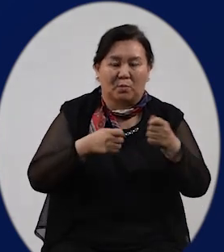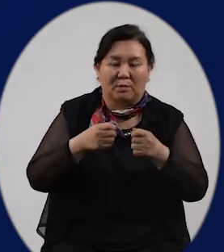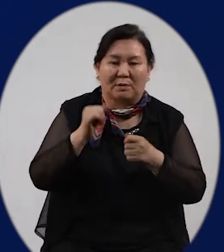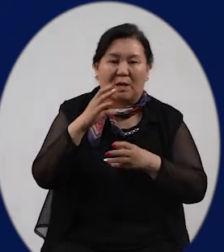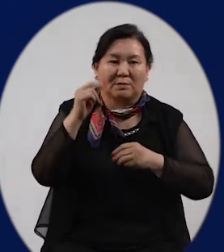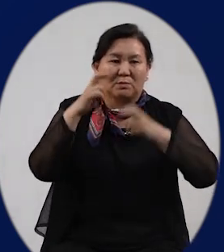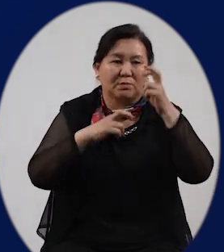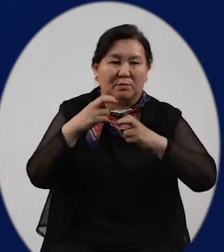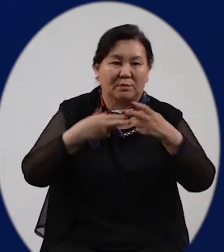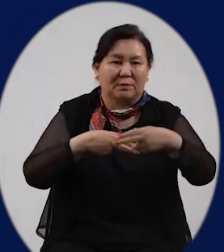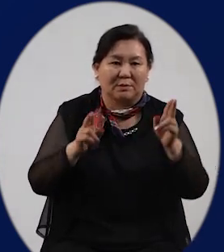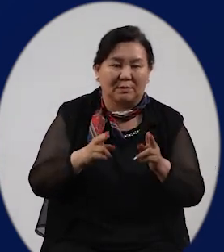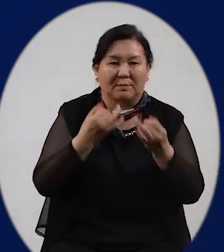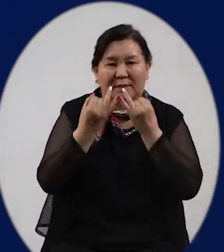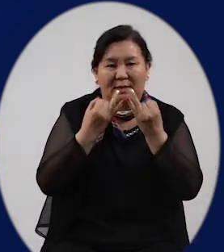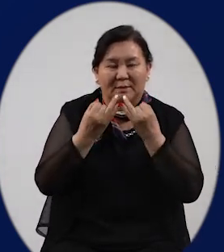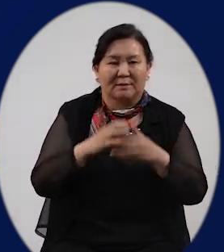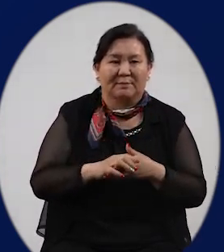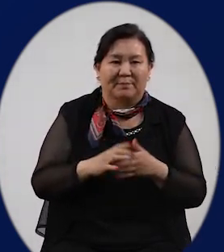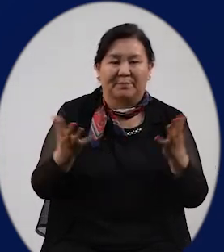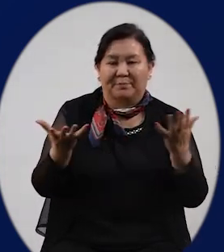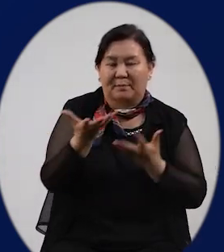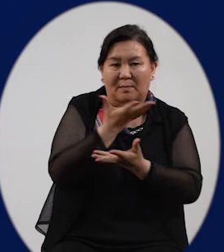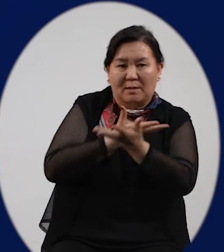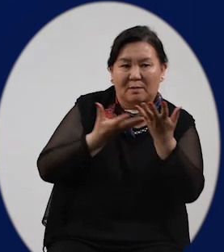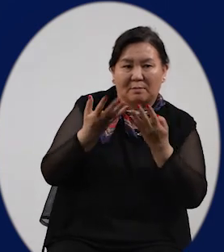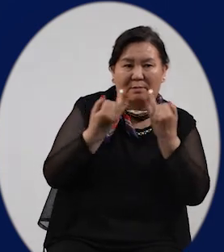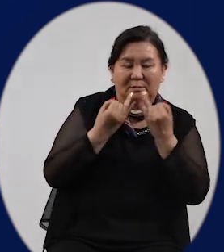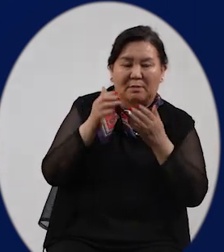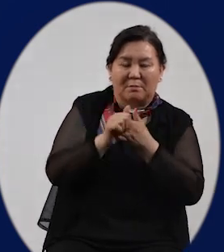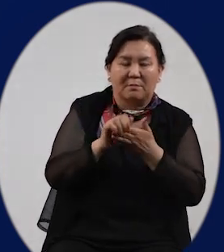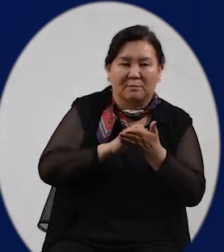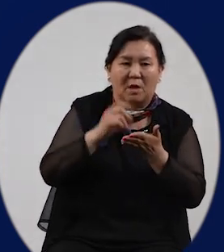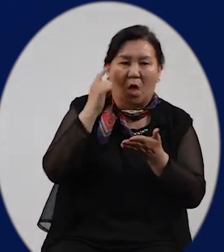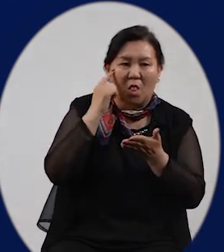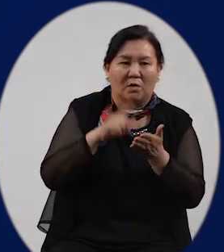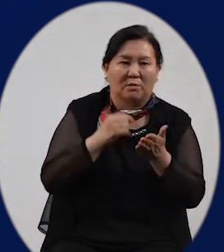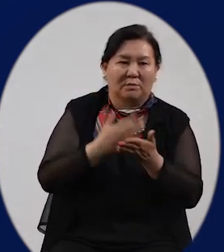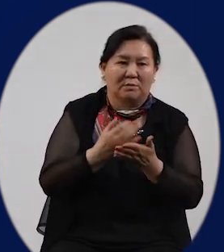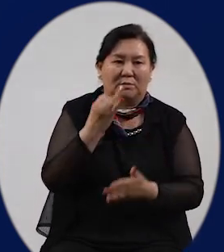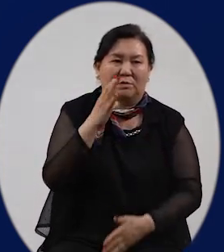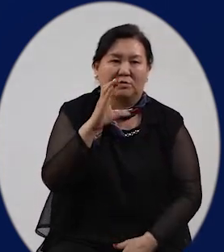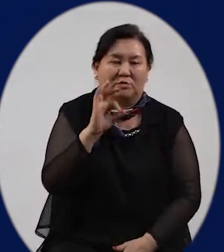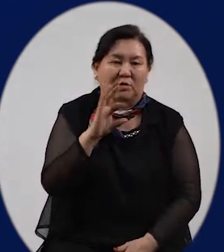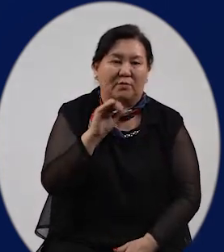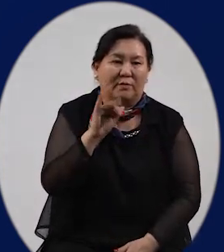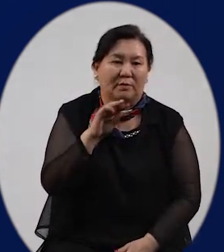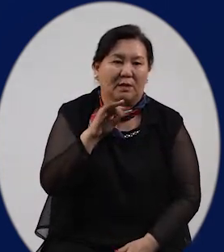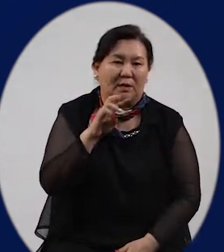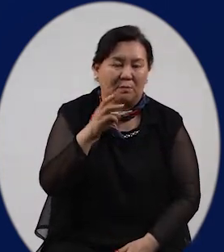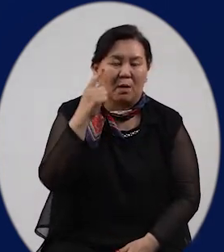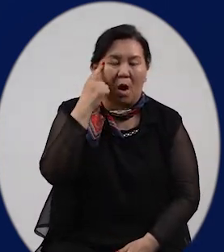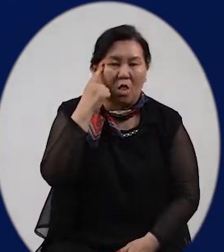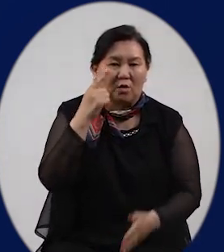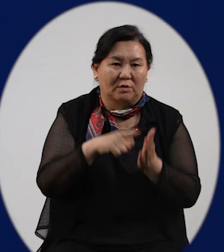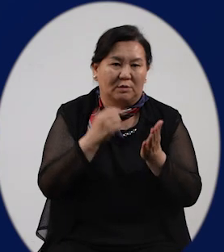үйлдвэрийн тэнхимтэй ярилц. Талууд баримт бичгийн талаар ойлголттой байх. Инкотермисийн нөхцөлийн ойлголттой байх.